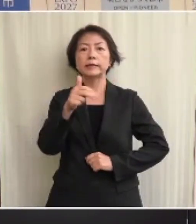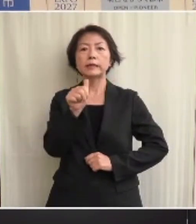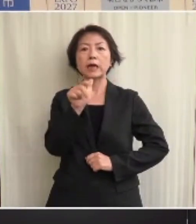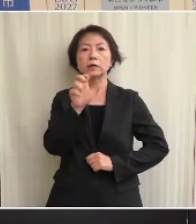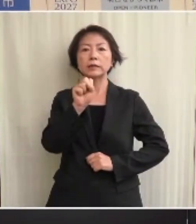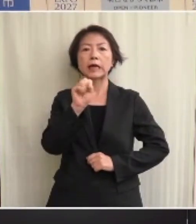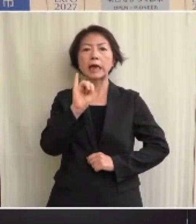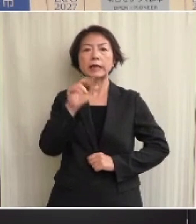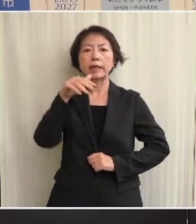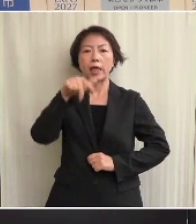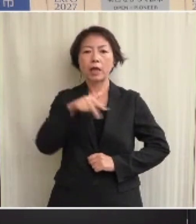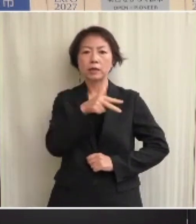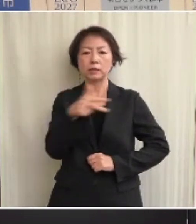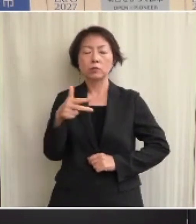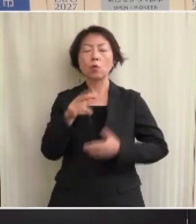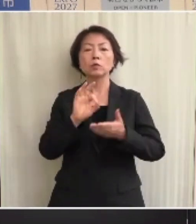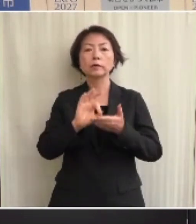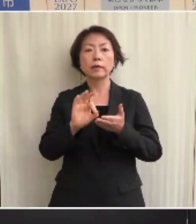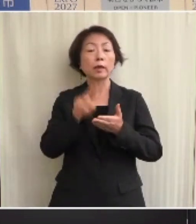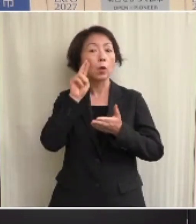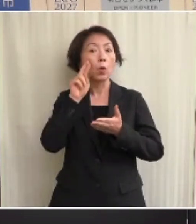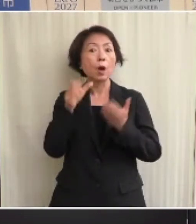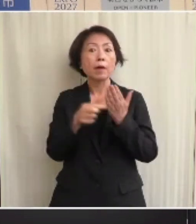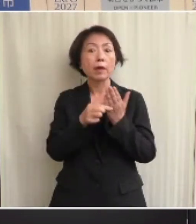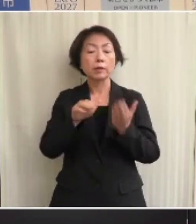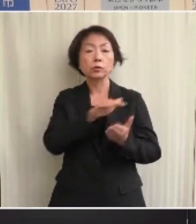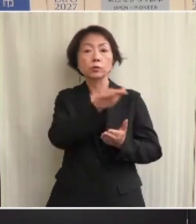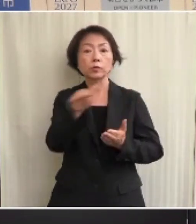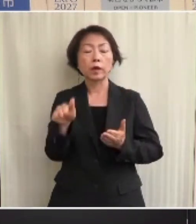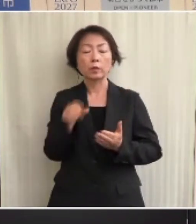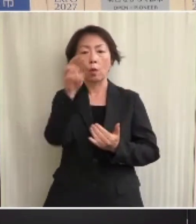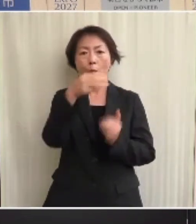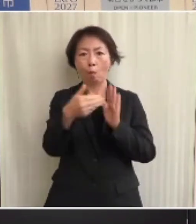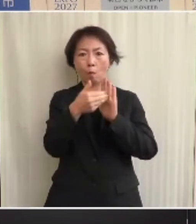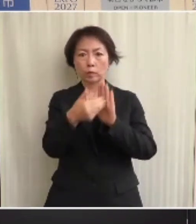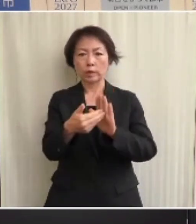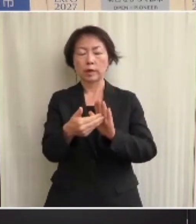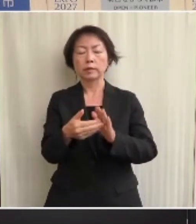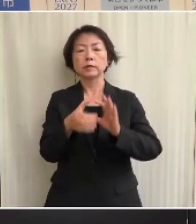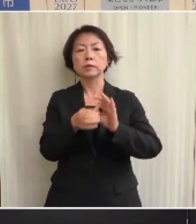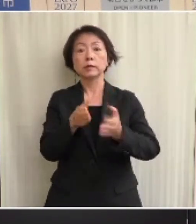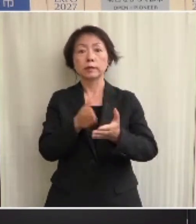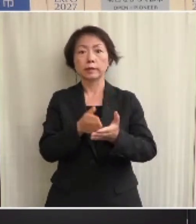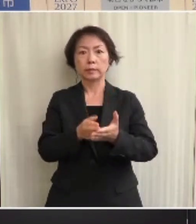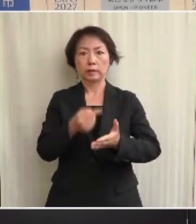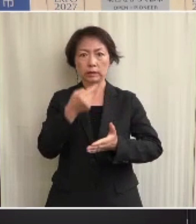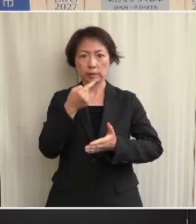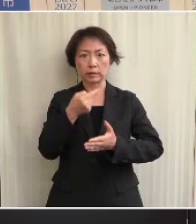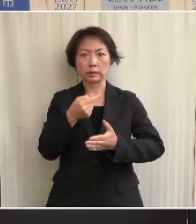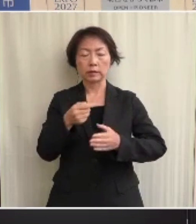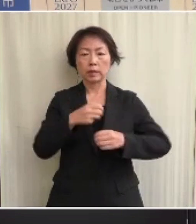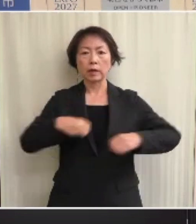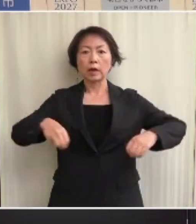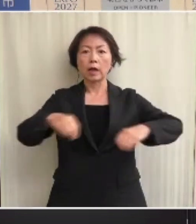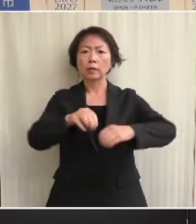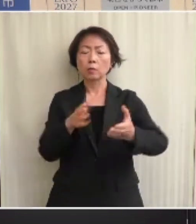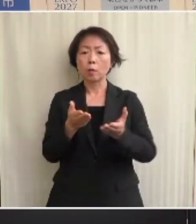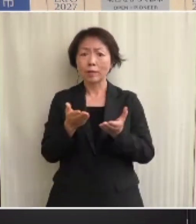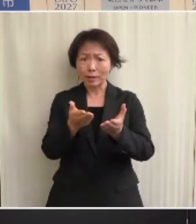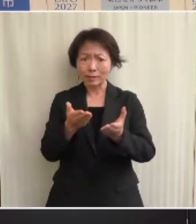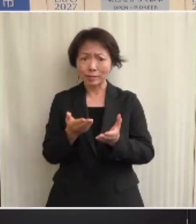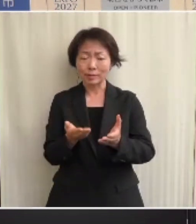用した、横浜駅周辺地区の防災対策についてです。関東大震災